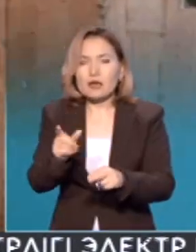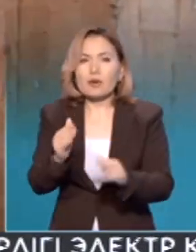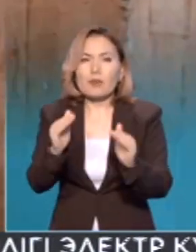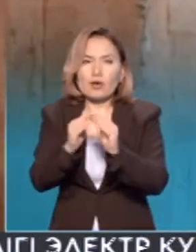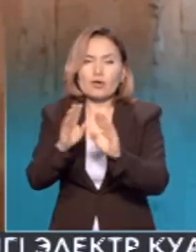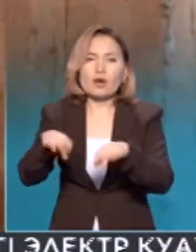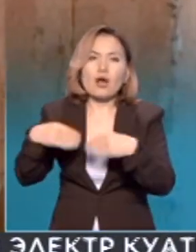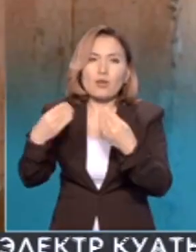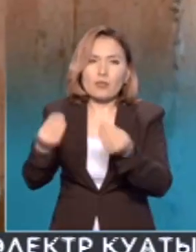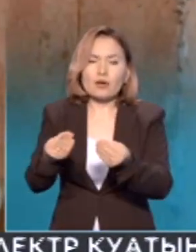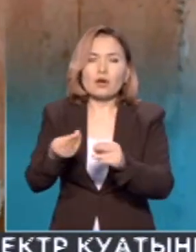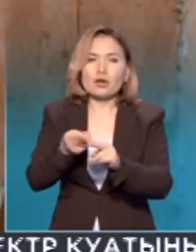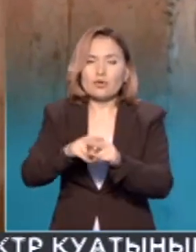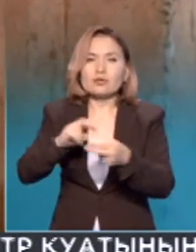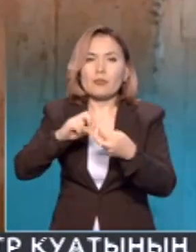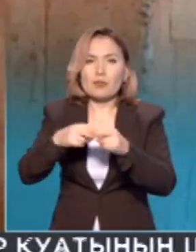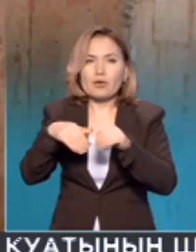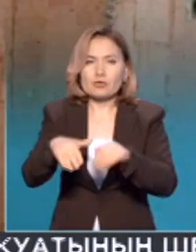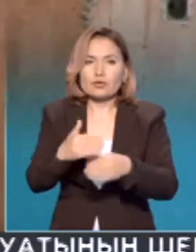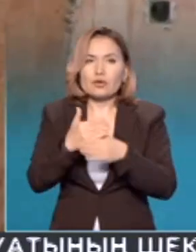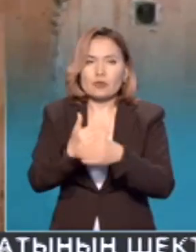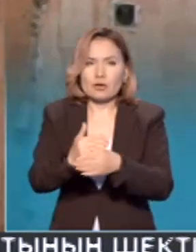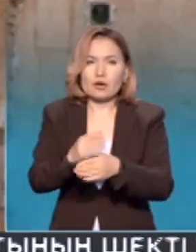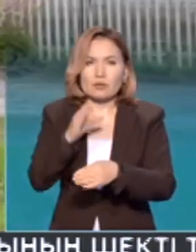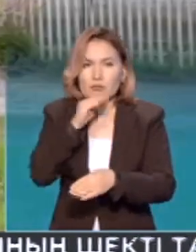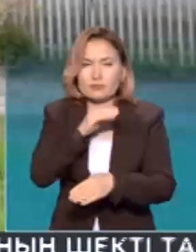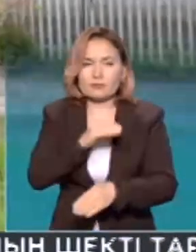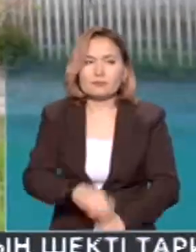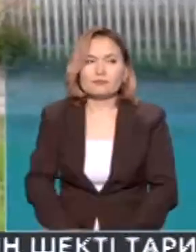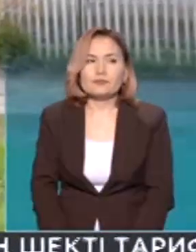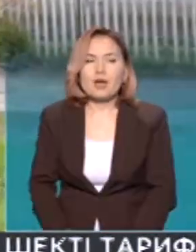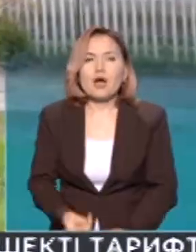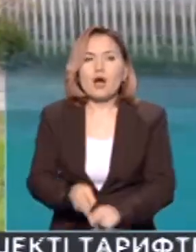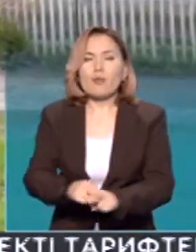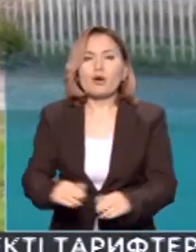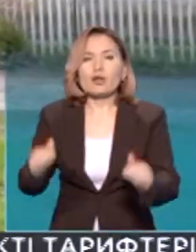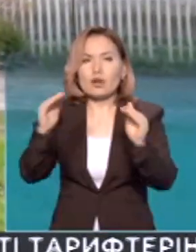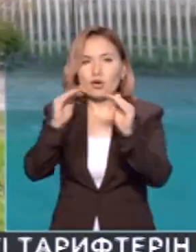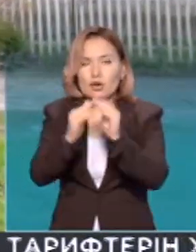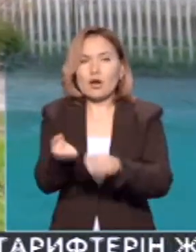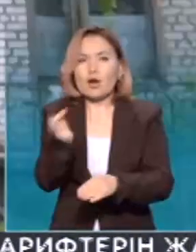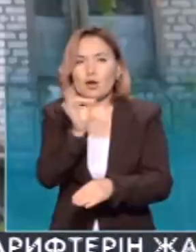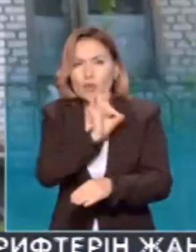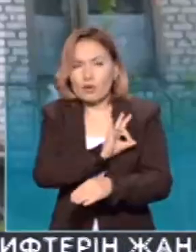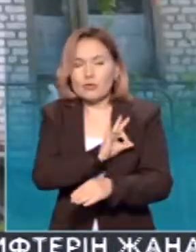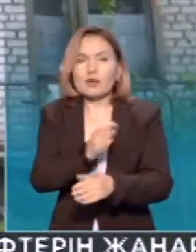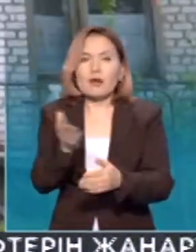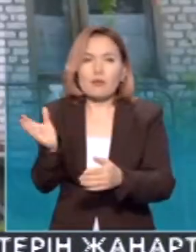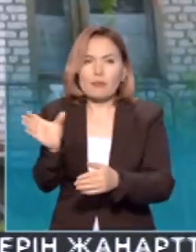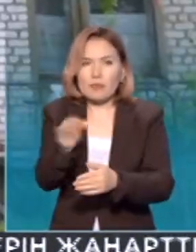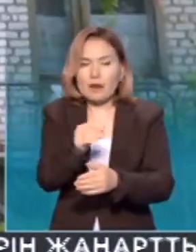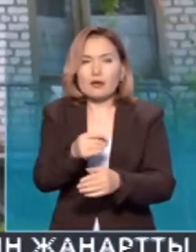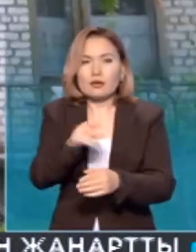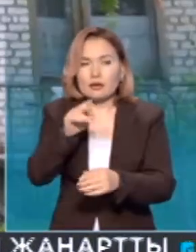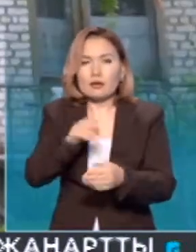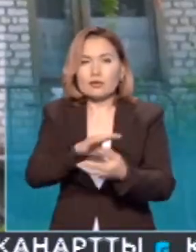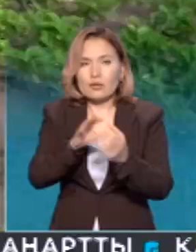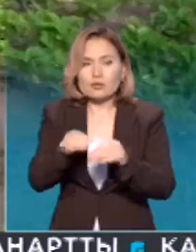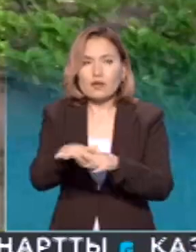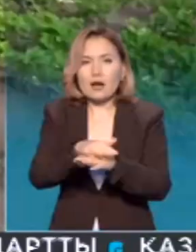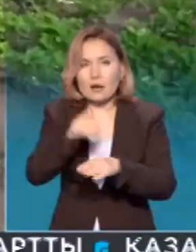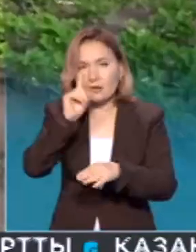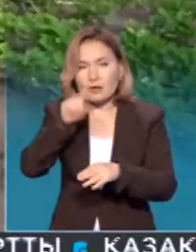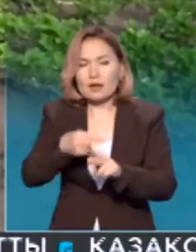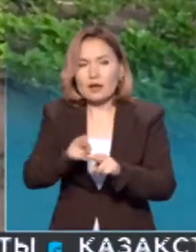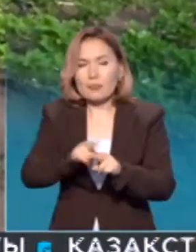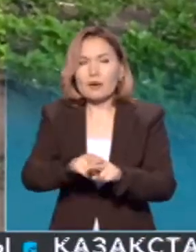біраз азаматтың ең басты мәселесі шешілер еді. Бұл үйлердің әлде қолданысқа жарайтындығын осында тұрып жатқан жұрттан аңғаруға болады. Әр үйде